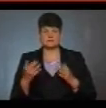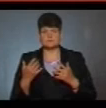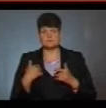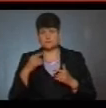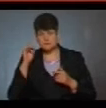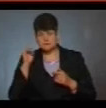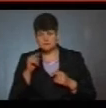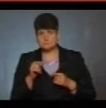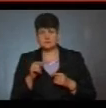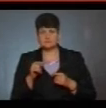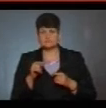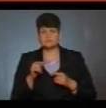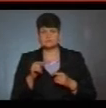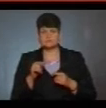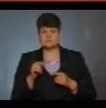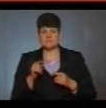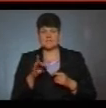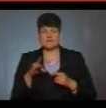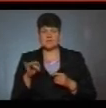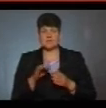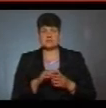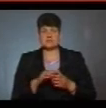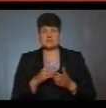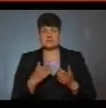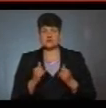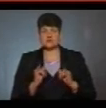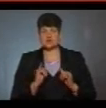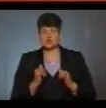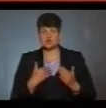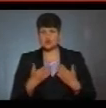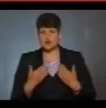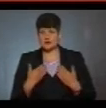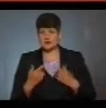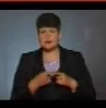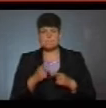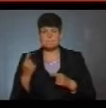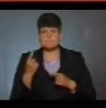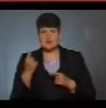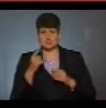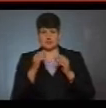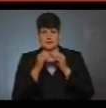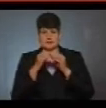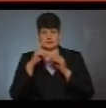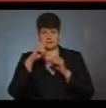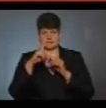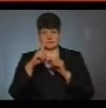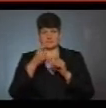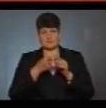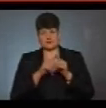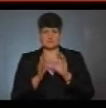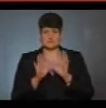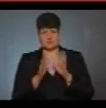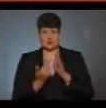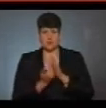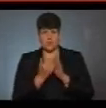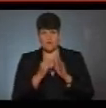відомо, в ті самі «Європейські солідарності» лише там перша десятка – це є більш-менш нові